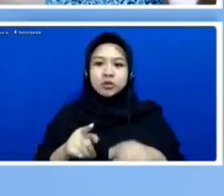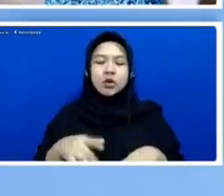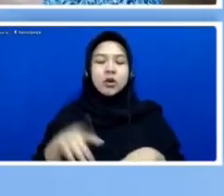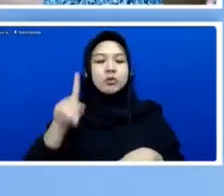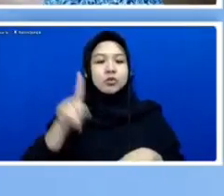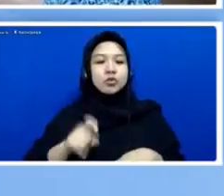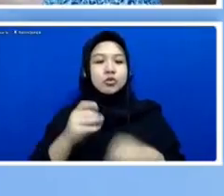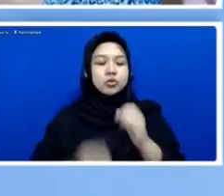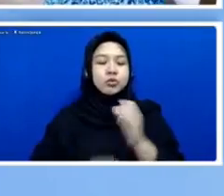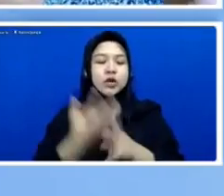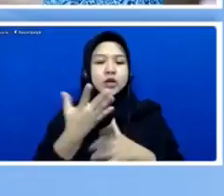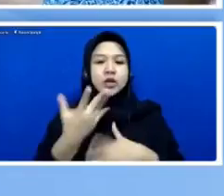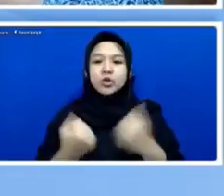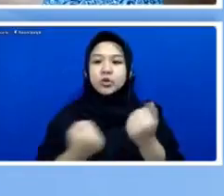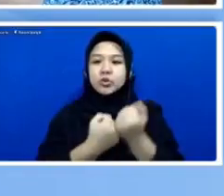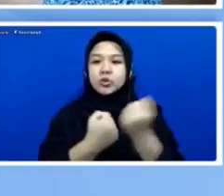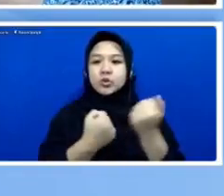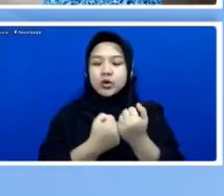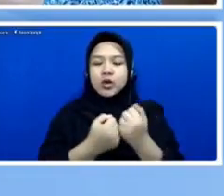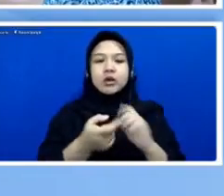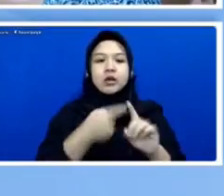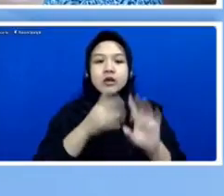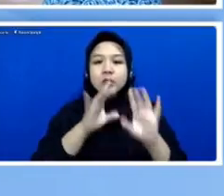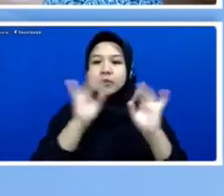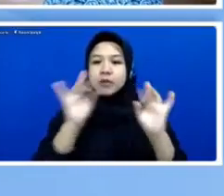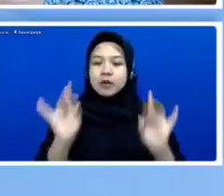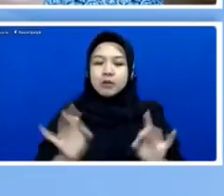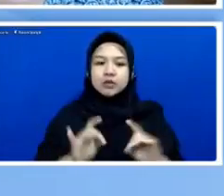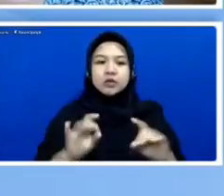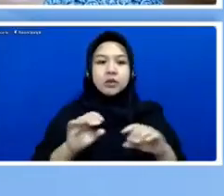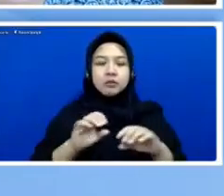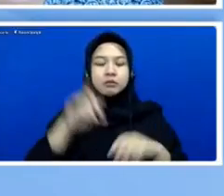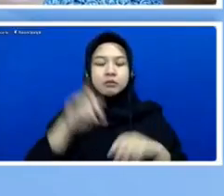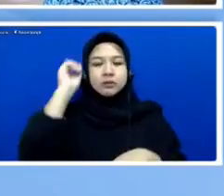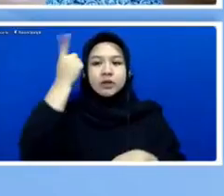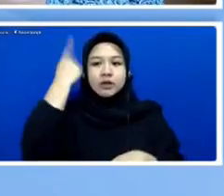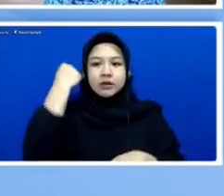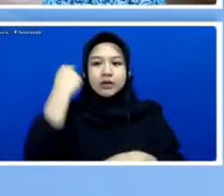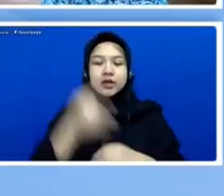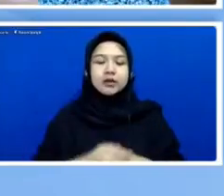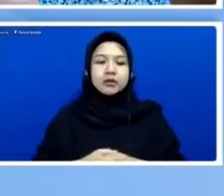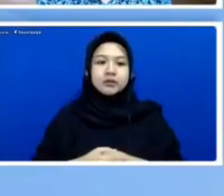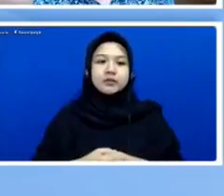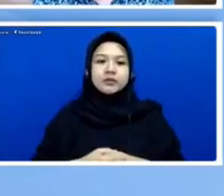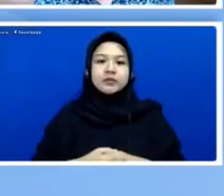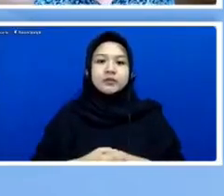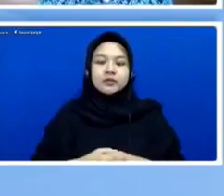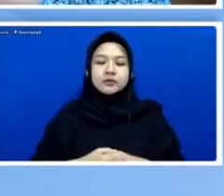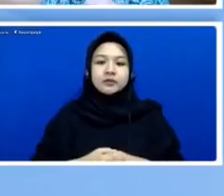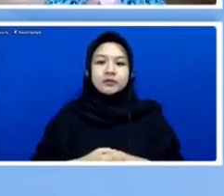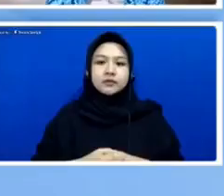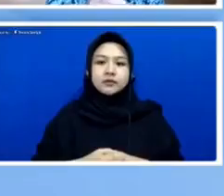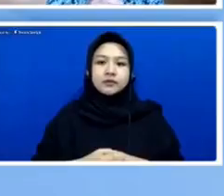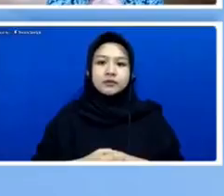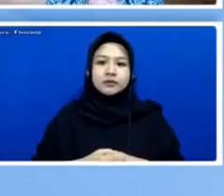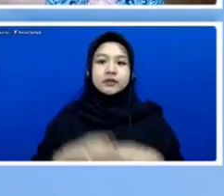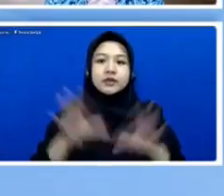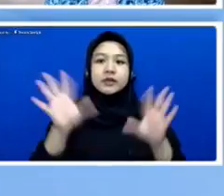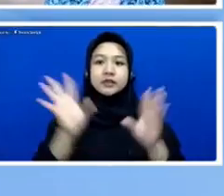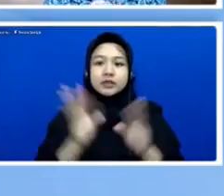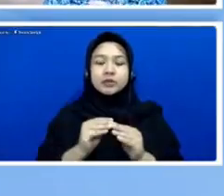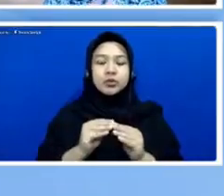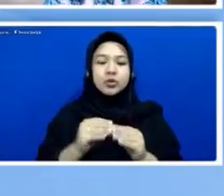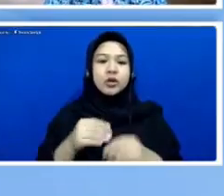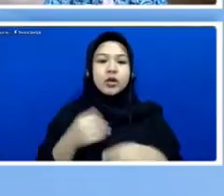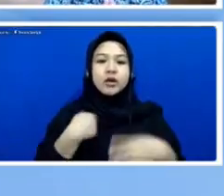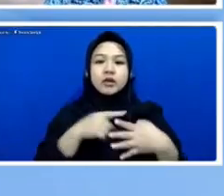dan dukungan dari berbagai organ pemerintah. Dan untuk kesimpulan, ada